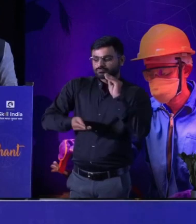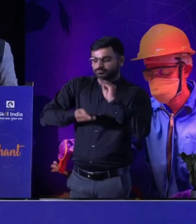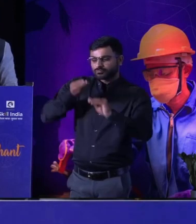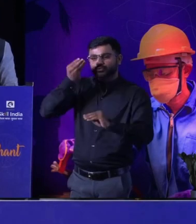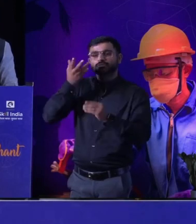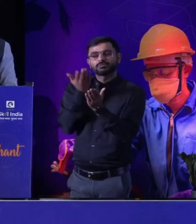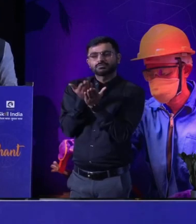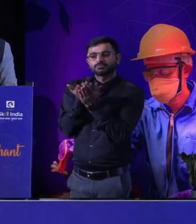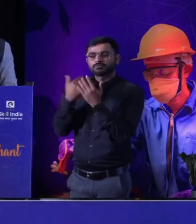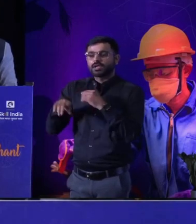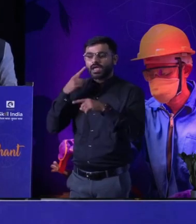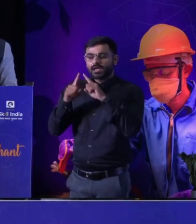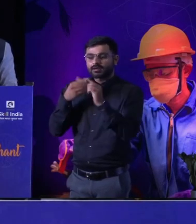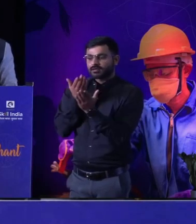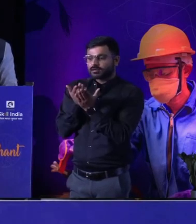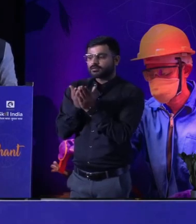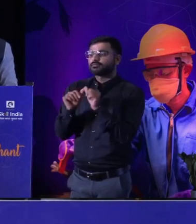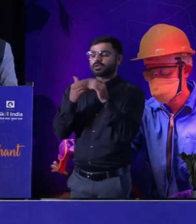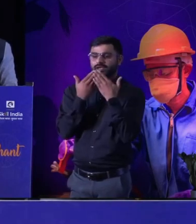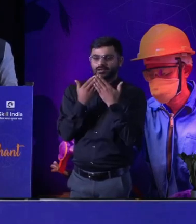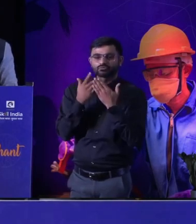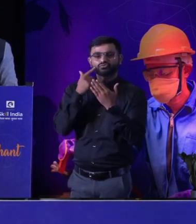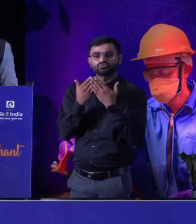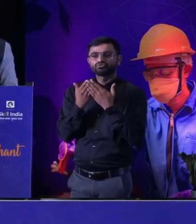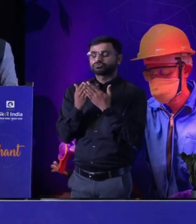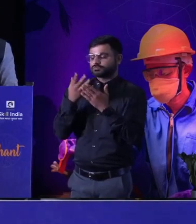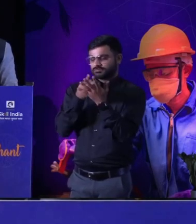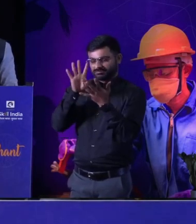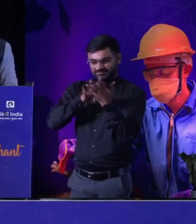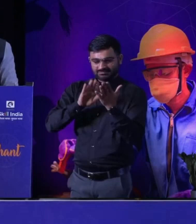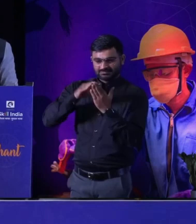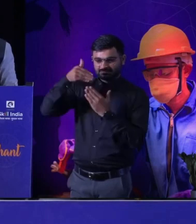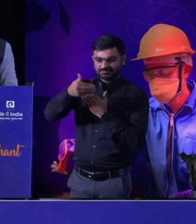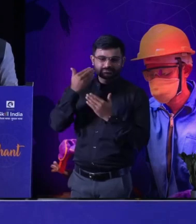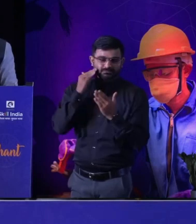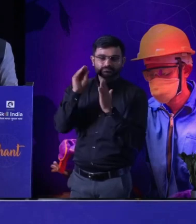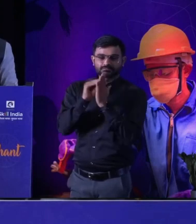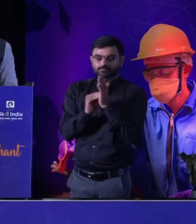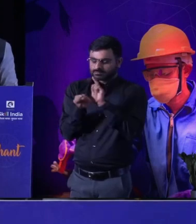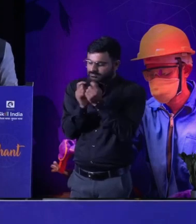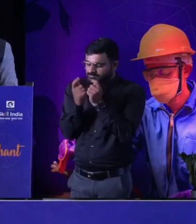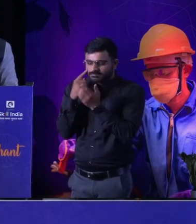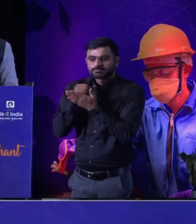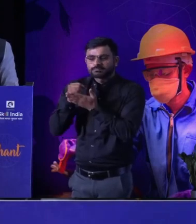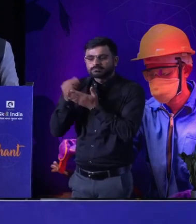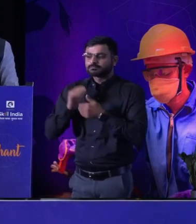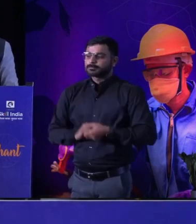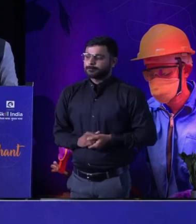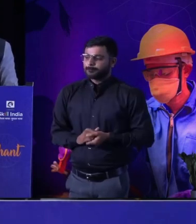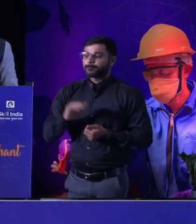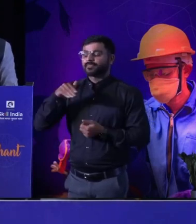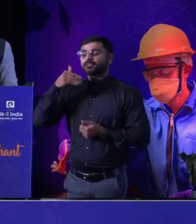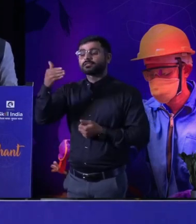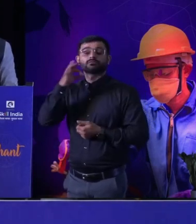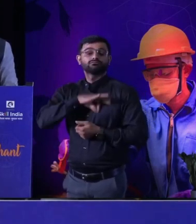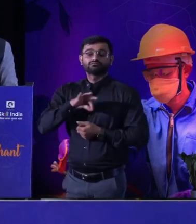क्योंकि हमने ITI के एडमिशन और अकेडमी इंस्टीट्यूशन की जो कैलेंडर है उसको कोइंसाइड करने की कोशिश की है। और इससे